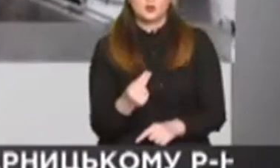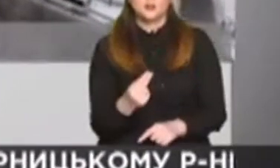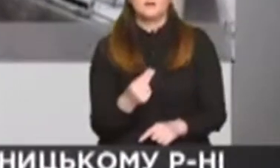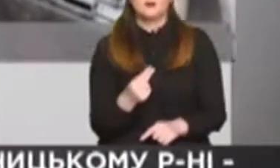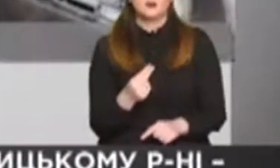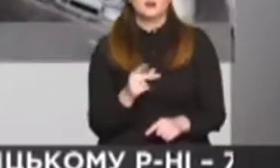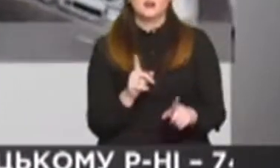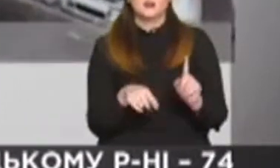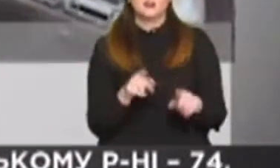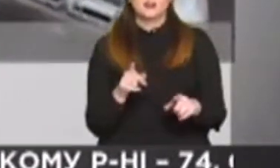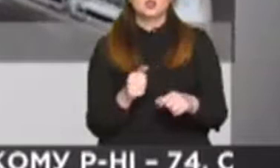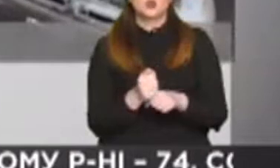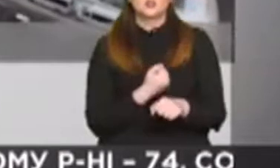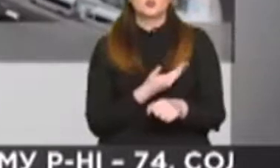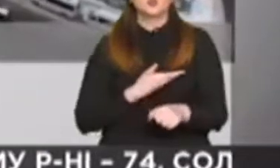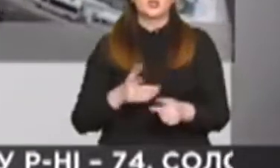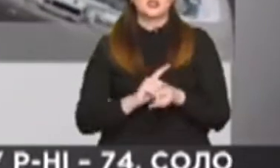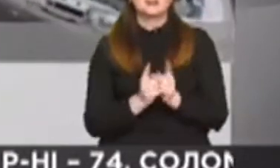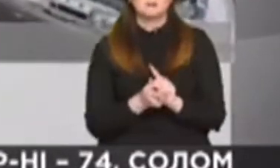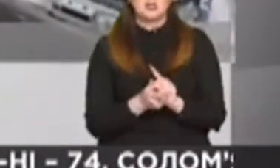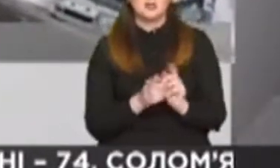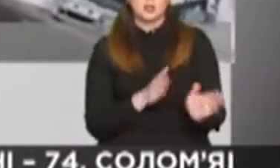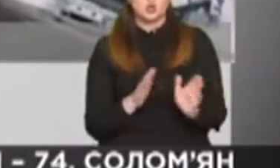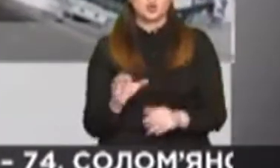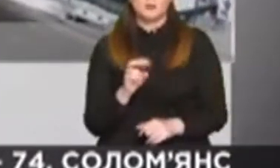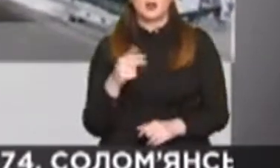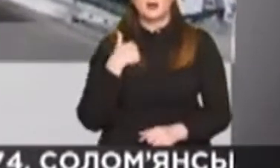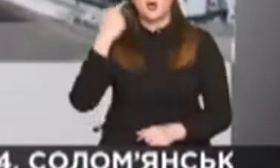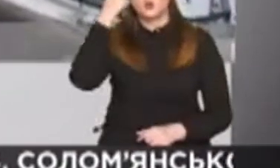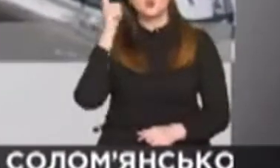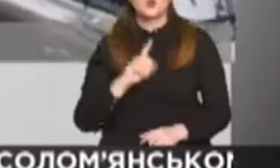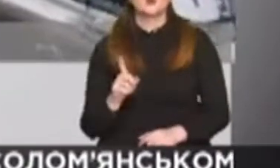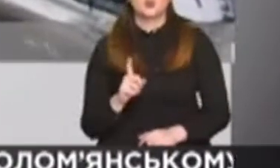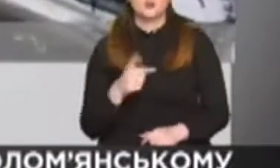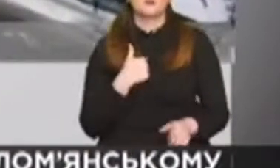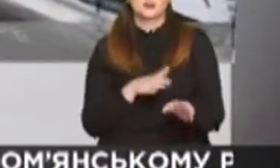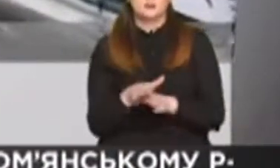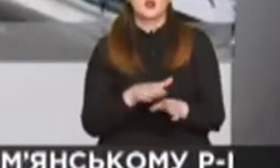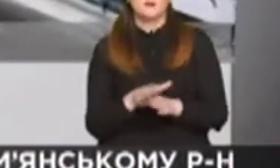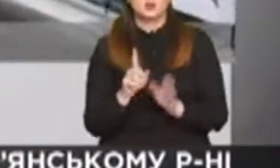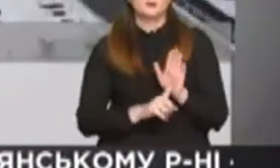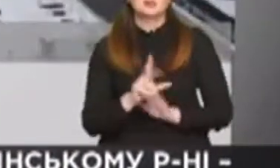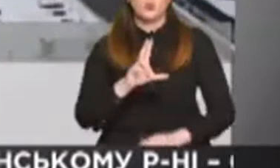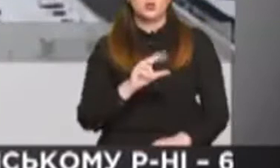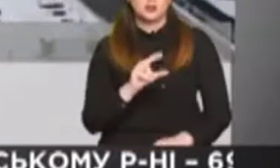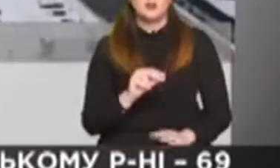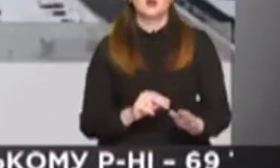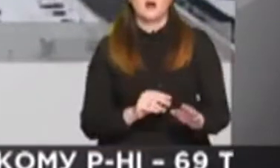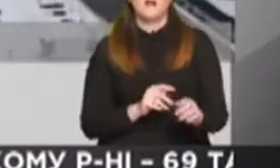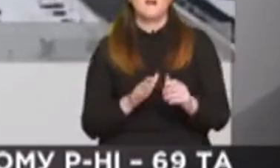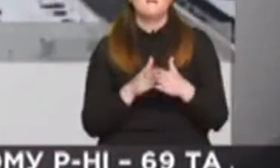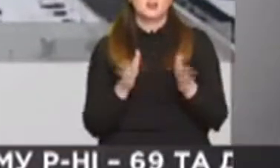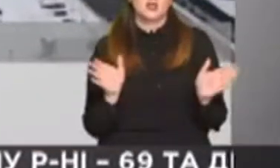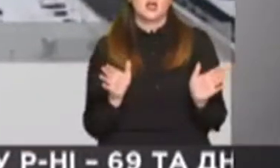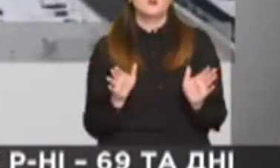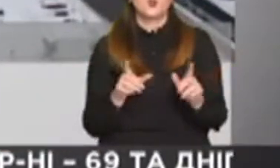дещо змусили нас змінити режим, але я думаю, що ми справимося, з понеділка відкриємо всі школи